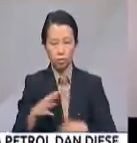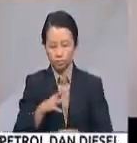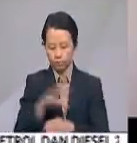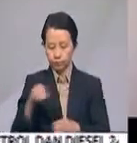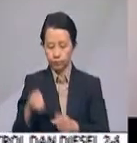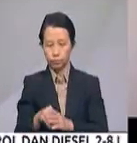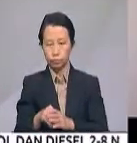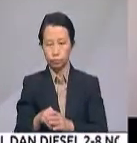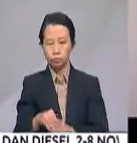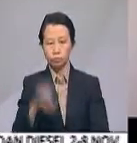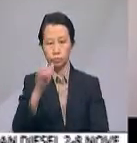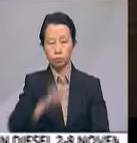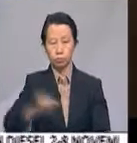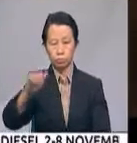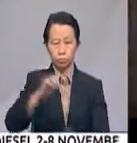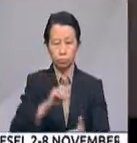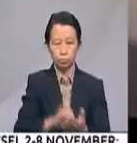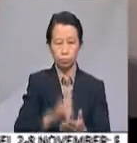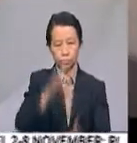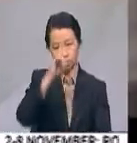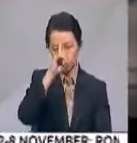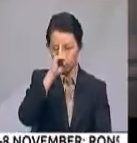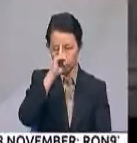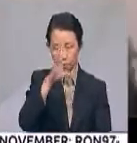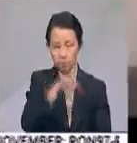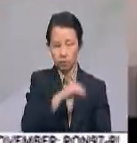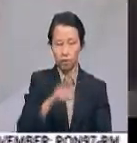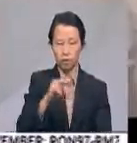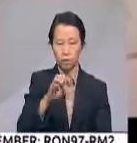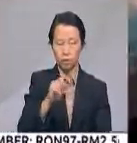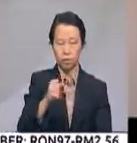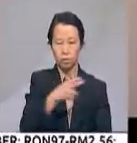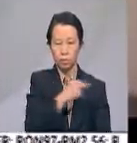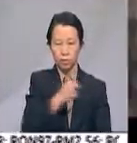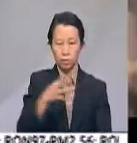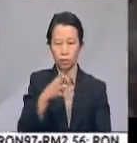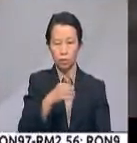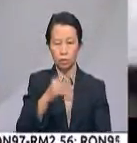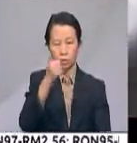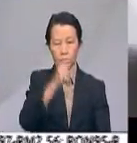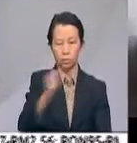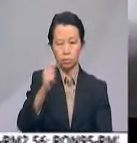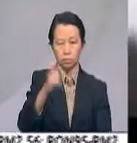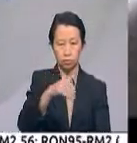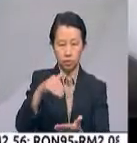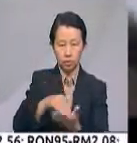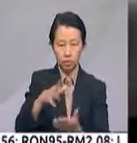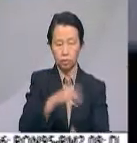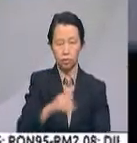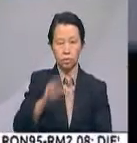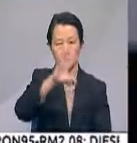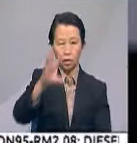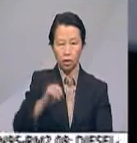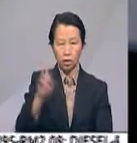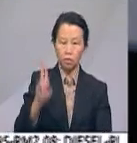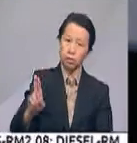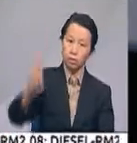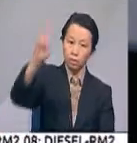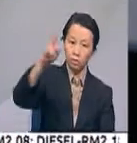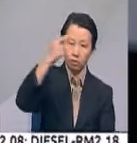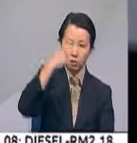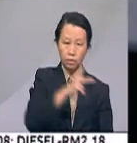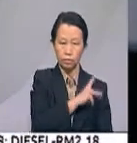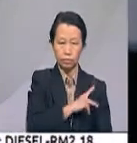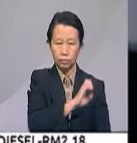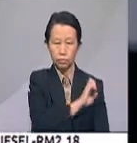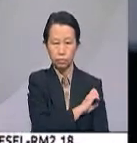rangkaian Disney Asia, Nickelodeon India, MNCTV Indonesia dan serantau Timur Tengah serta Afrika Utara. Bagi Ketua Pegawai Eksekutif